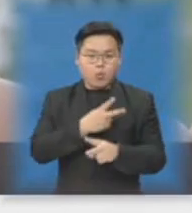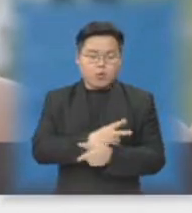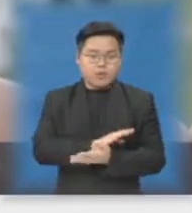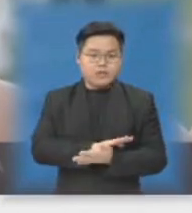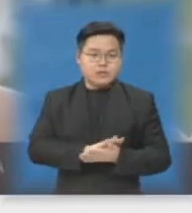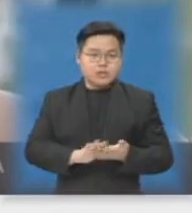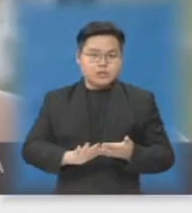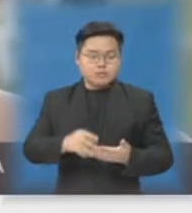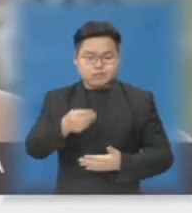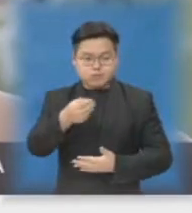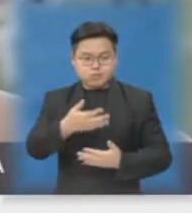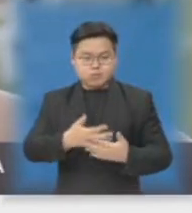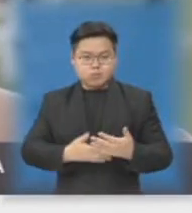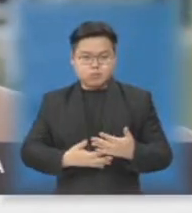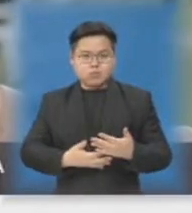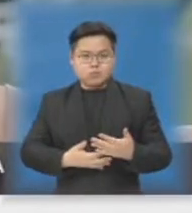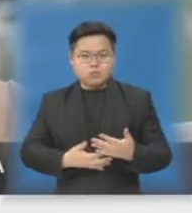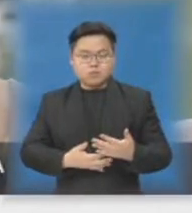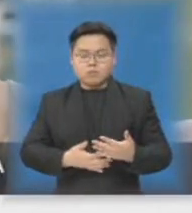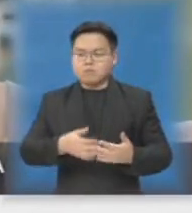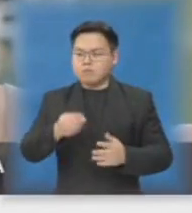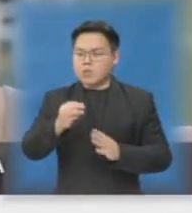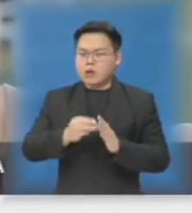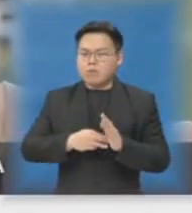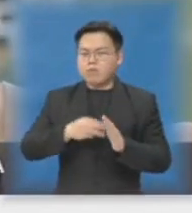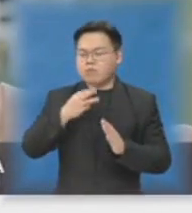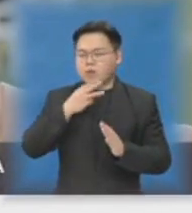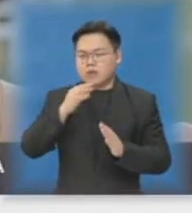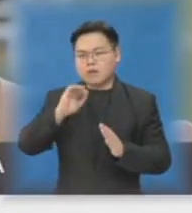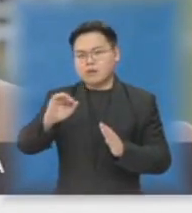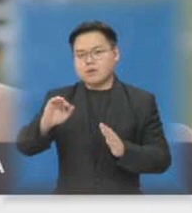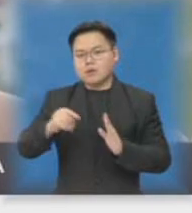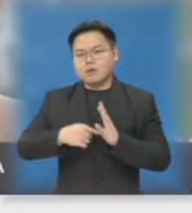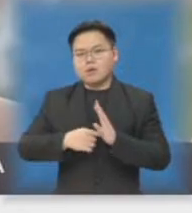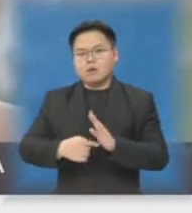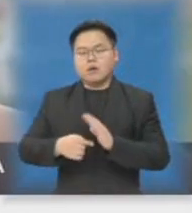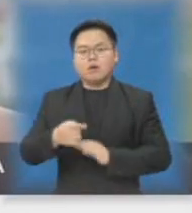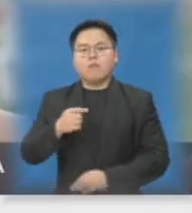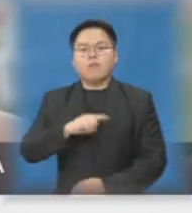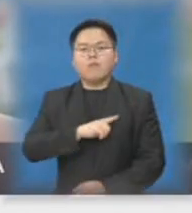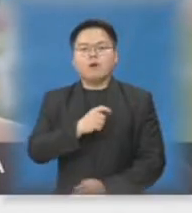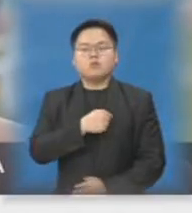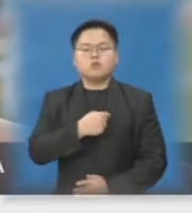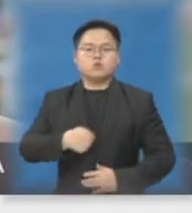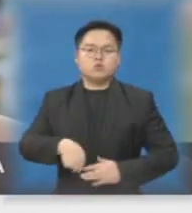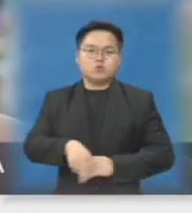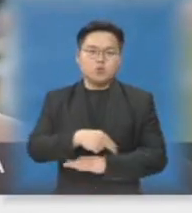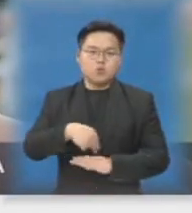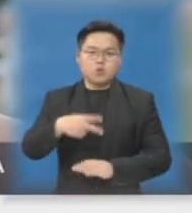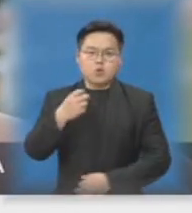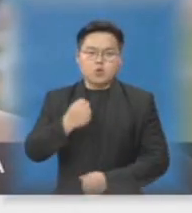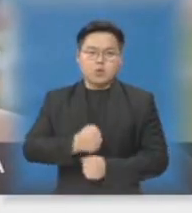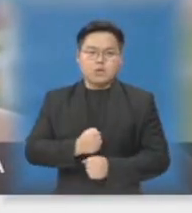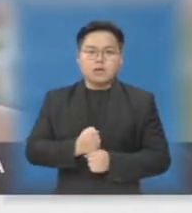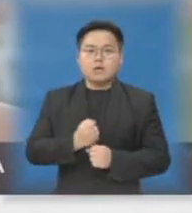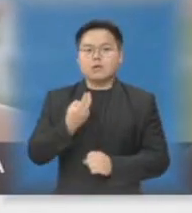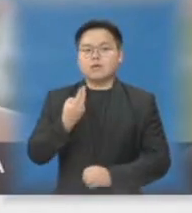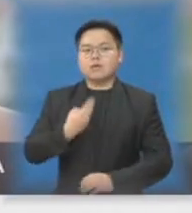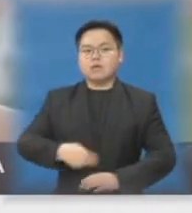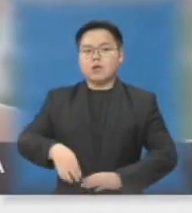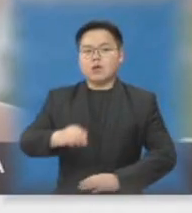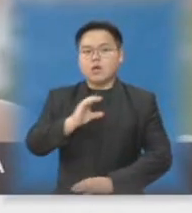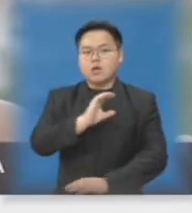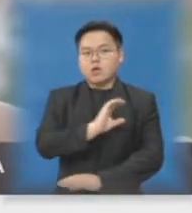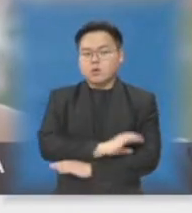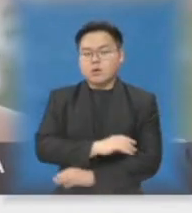хуулийн шинжилсэн байруулгыг тайлбарлах, танилцуулах ийм үйл ажиллагаа Баянзүрх дүүрэн дээр үйл ажиллагаа явуулдаг одоо эртөөд сургууль 12 дугаар